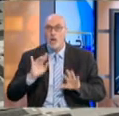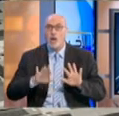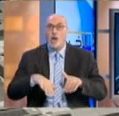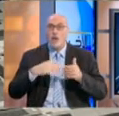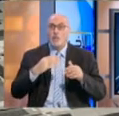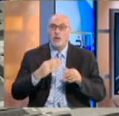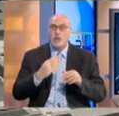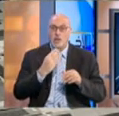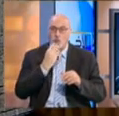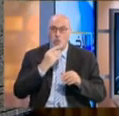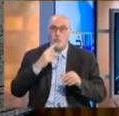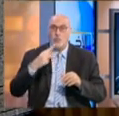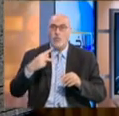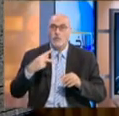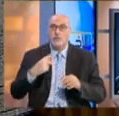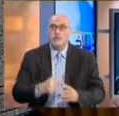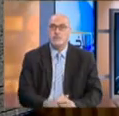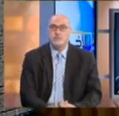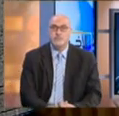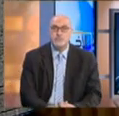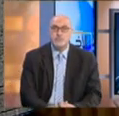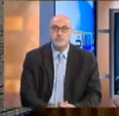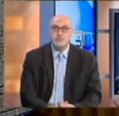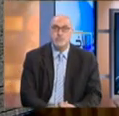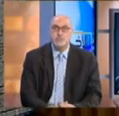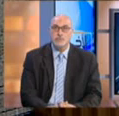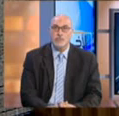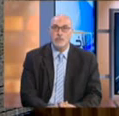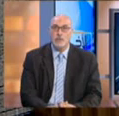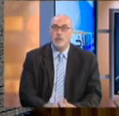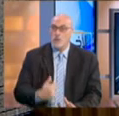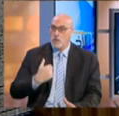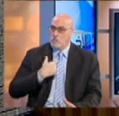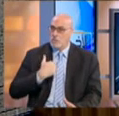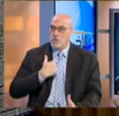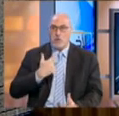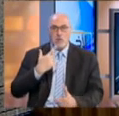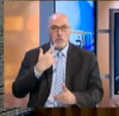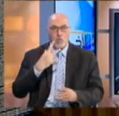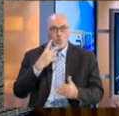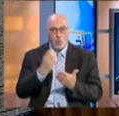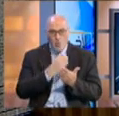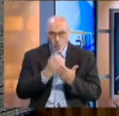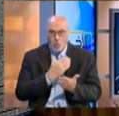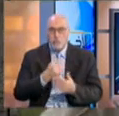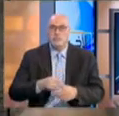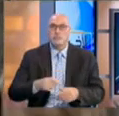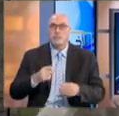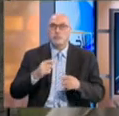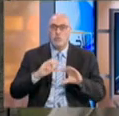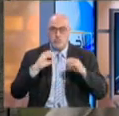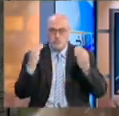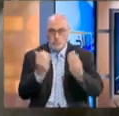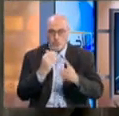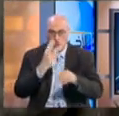وجل باسمه اللطيف. التسبيح تاعنا والذكر تاعنا والقرآن تاع بكري من بكري، والحمد لله نعمة. كاين